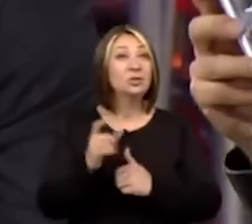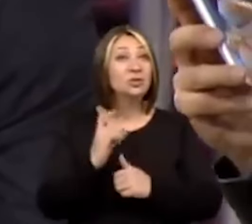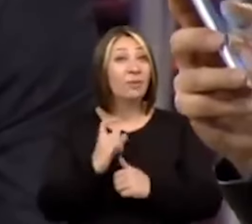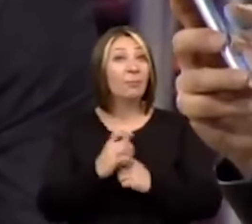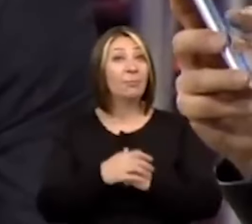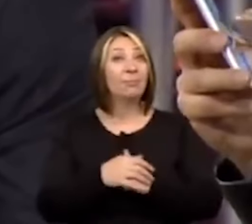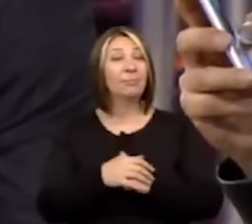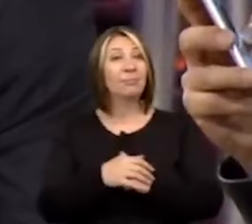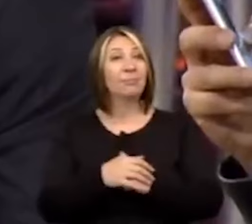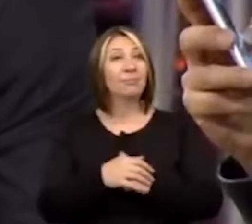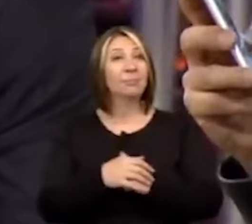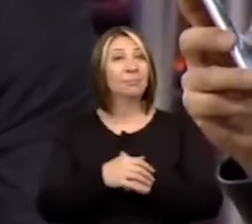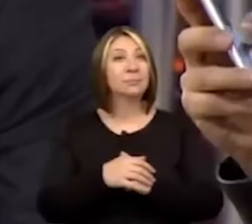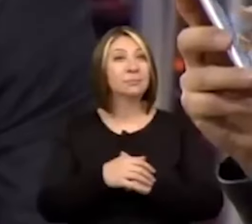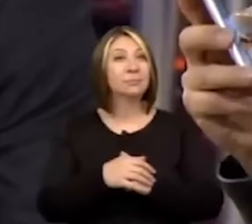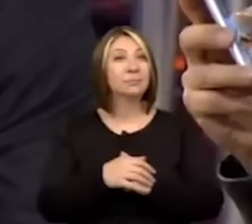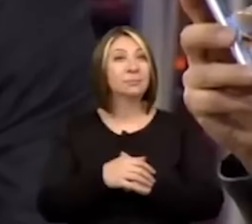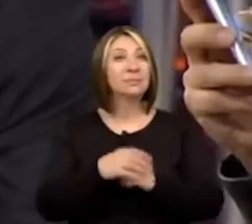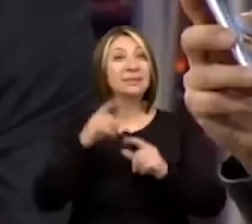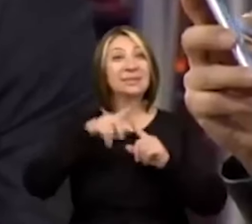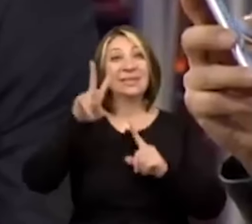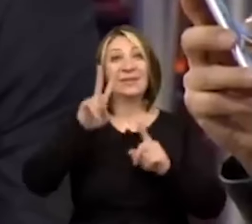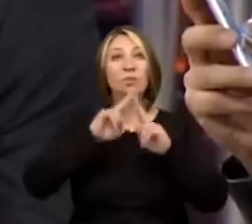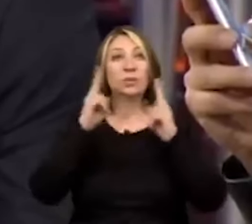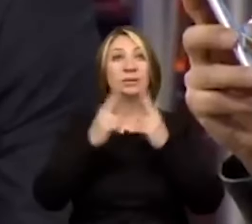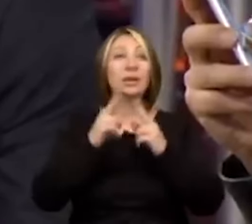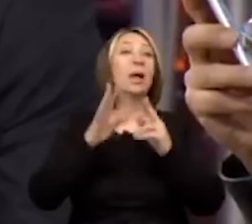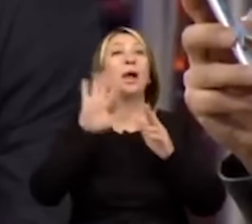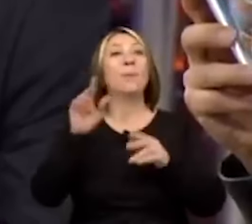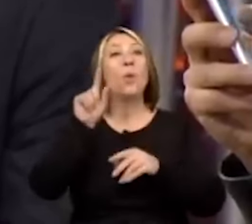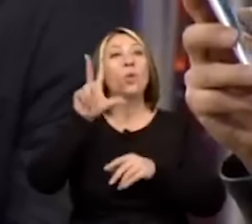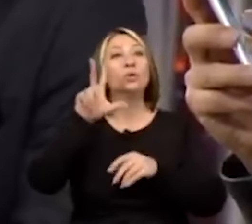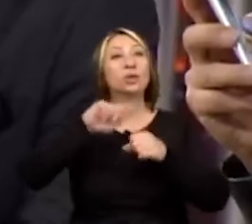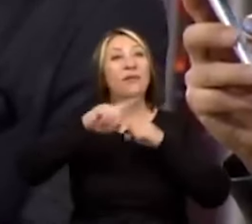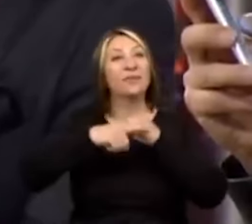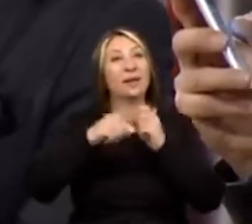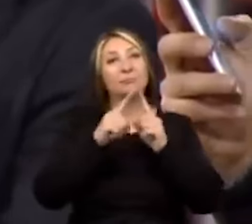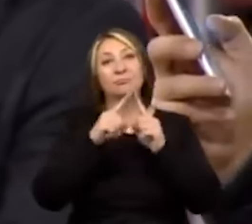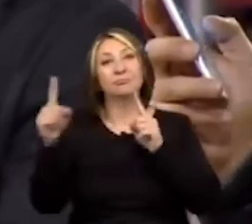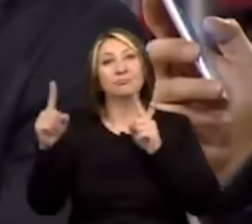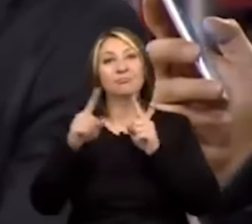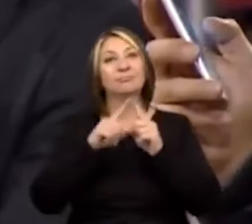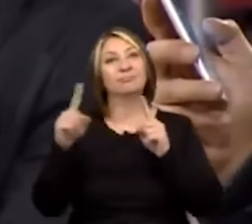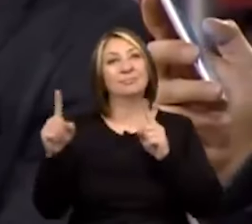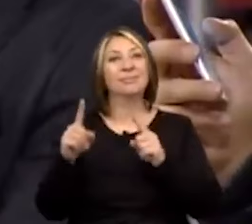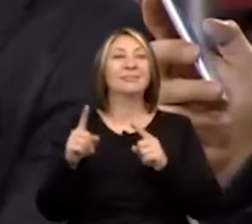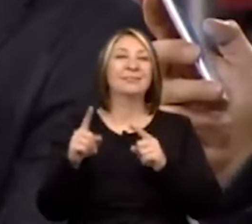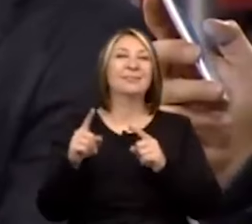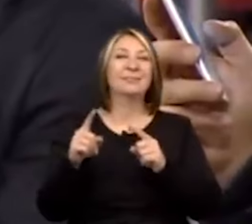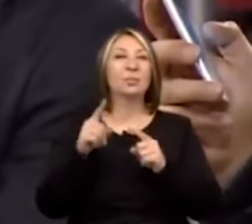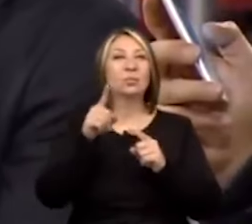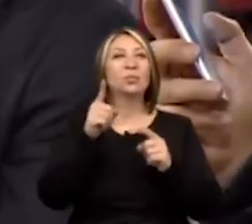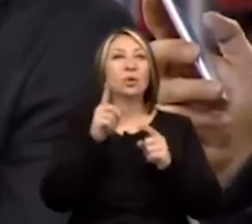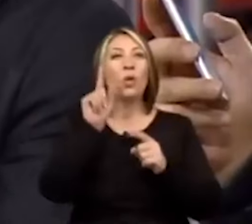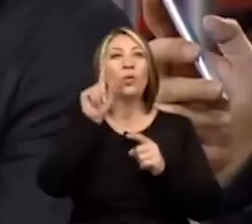Cevap? Cevap şu. Televizyon dünyasında her şey 13 haftadan ibaret aslında. Her bir dönem. Dolayısıyla